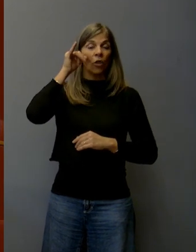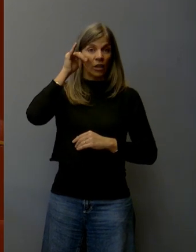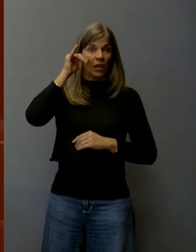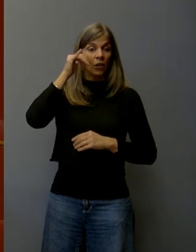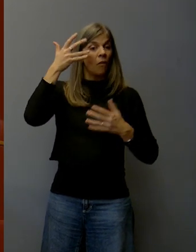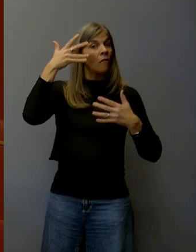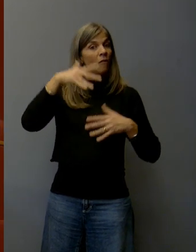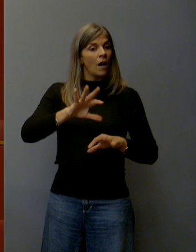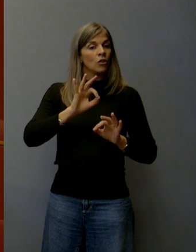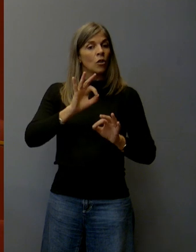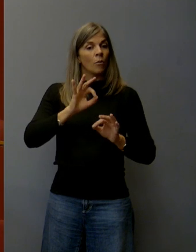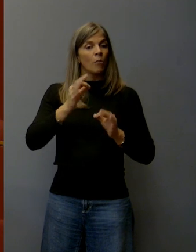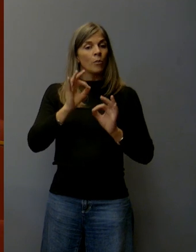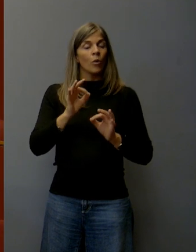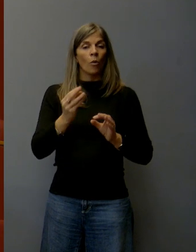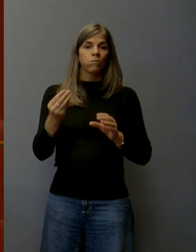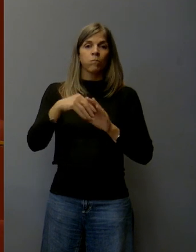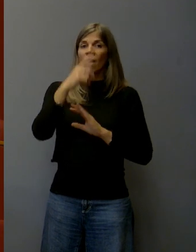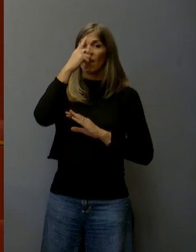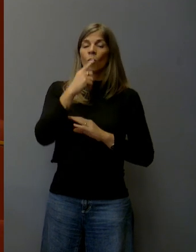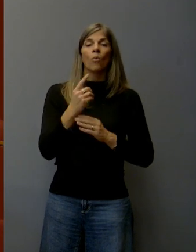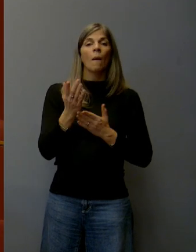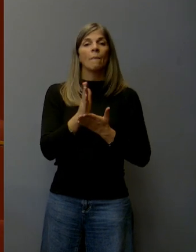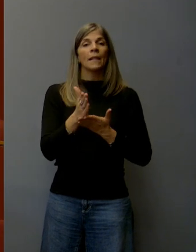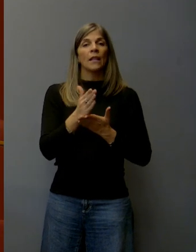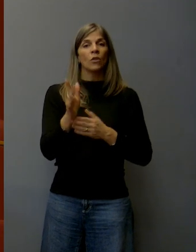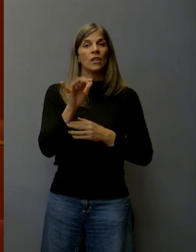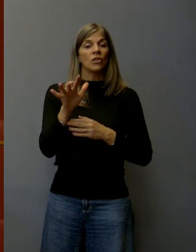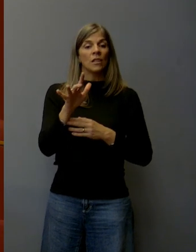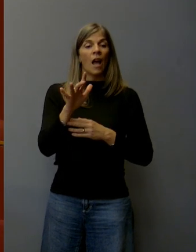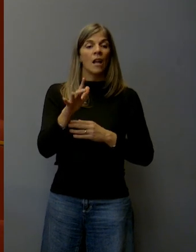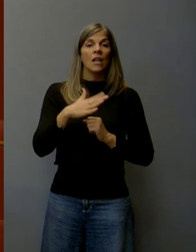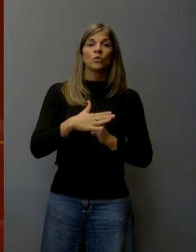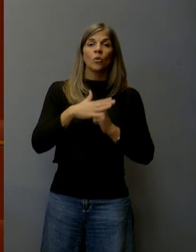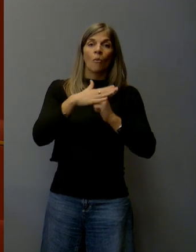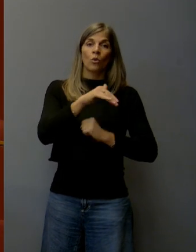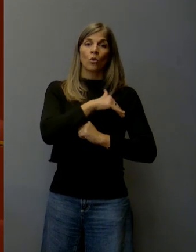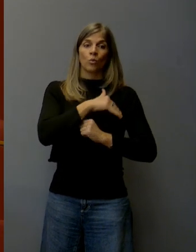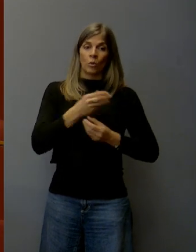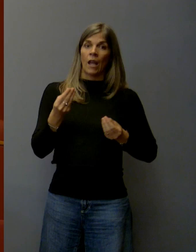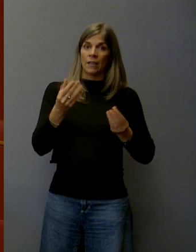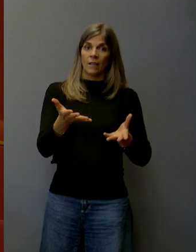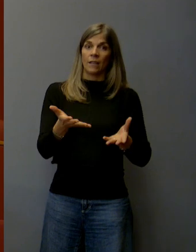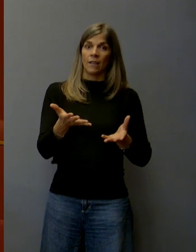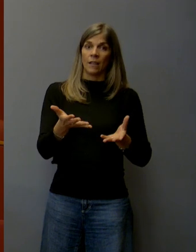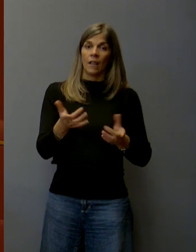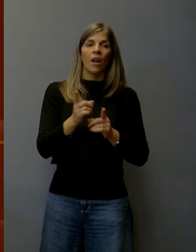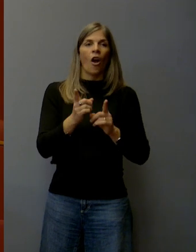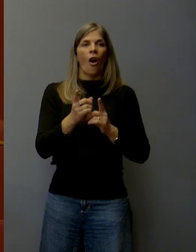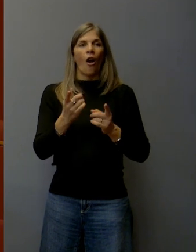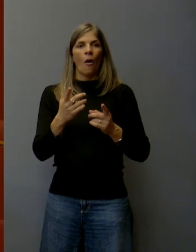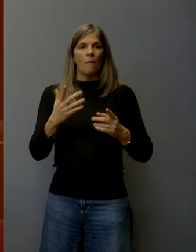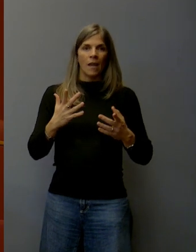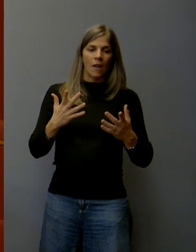introdotto ideatore digitali a supporto degli studenti per affrontare tutta la burocrazia diciamo